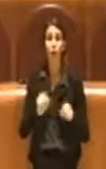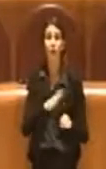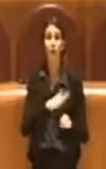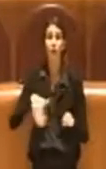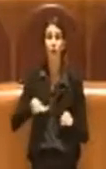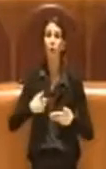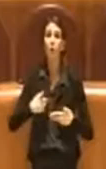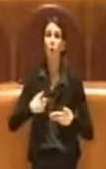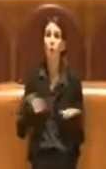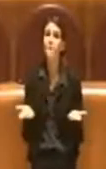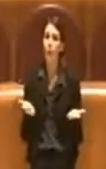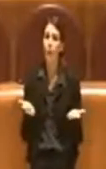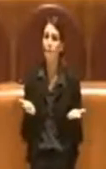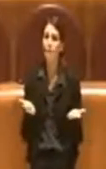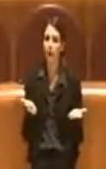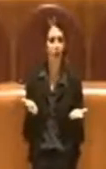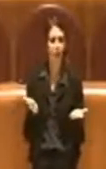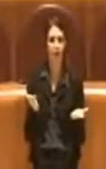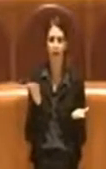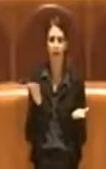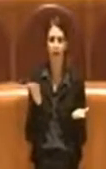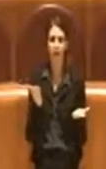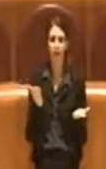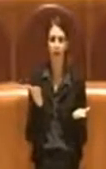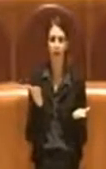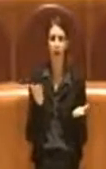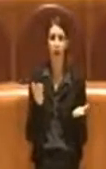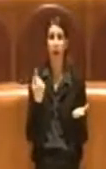quelle opere che effettuano